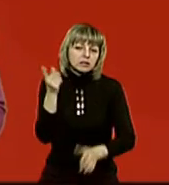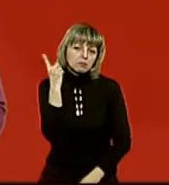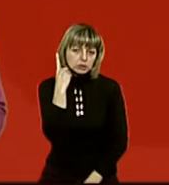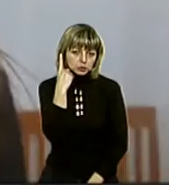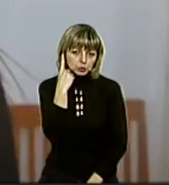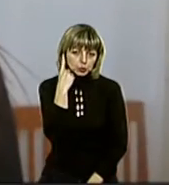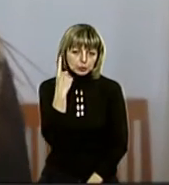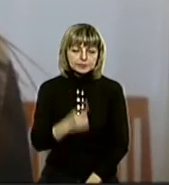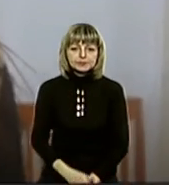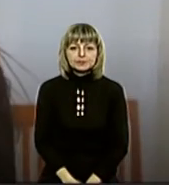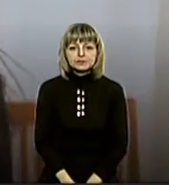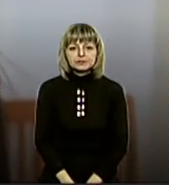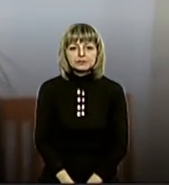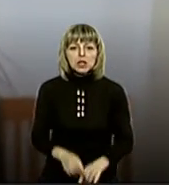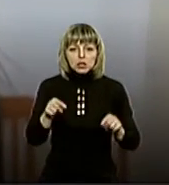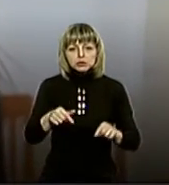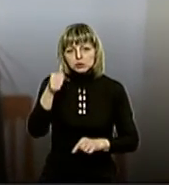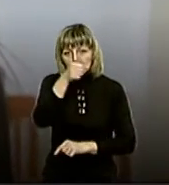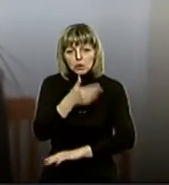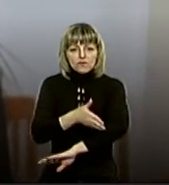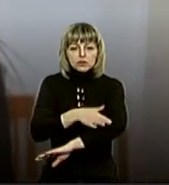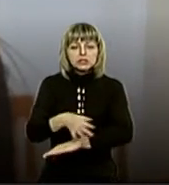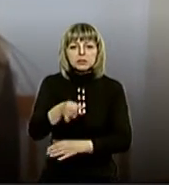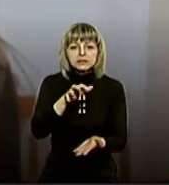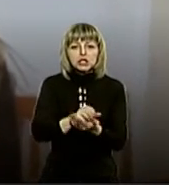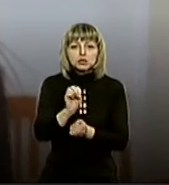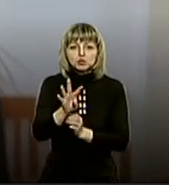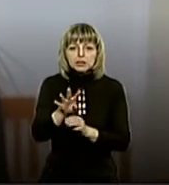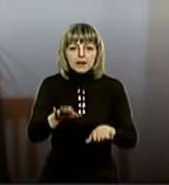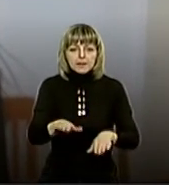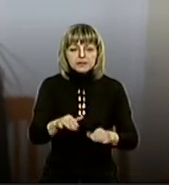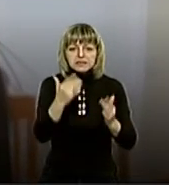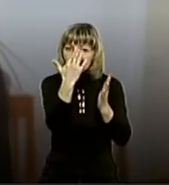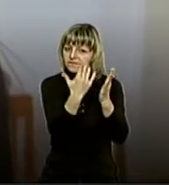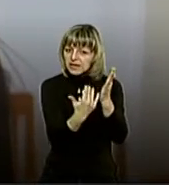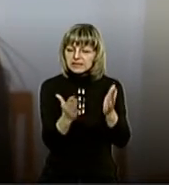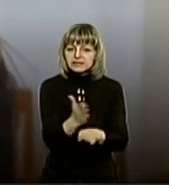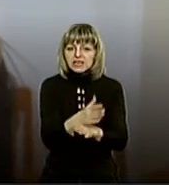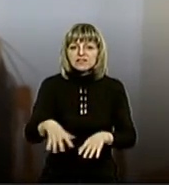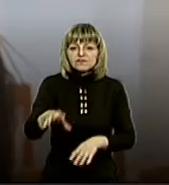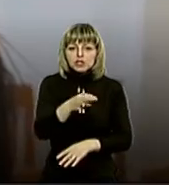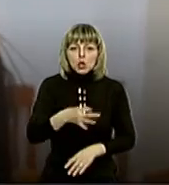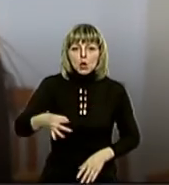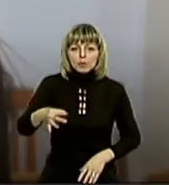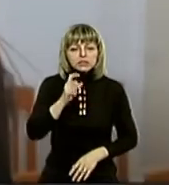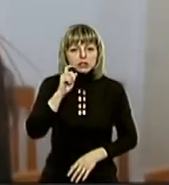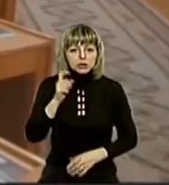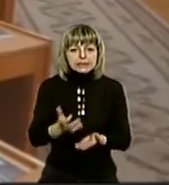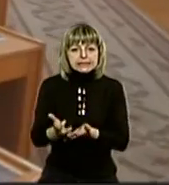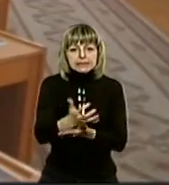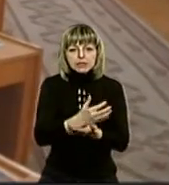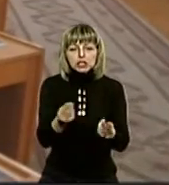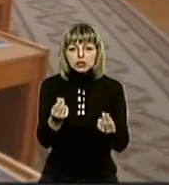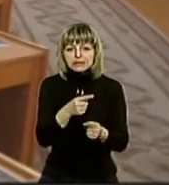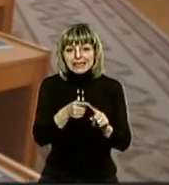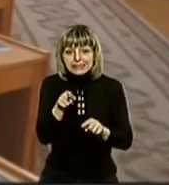слуху. Цього року Волинська область посіла 14-те місце у рейтингу серед усіх областей України по зібраних коштах.